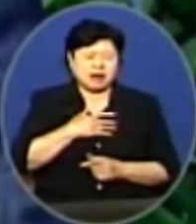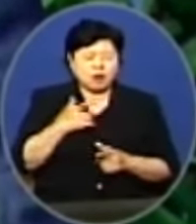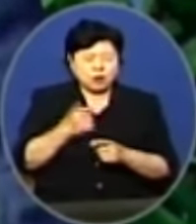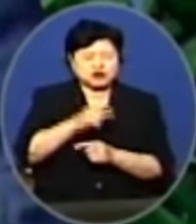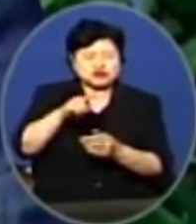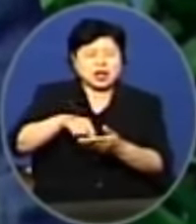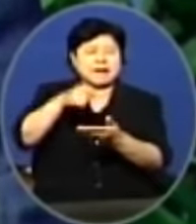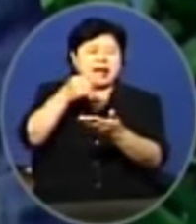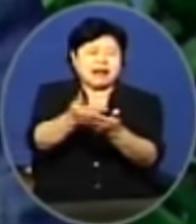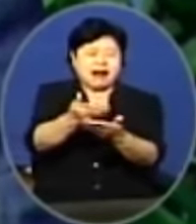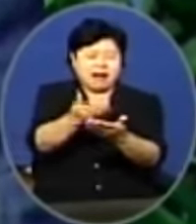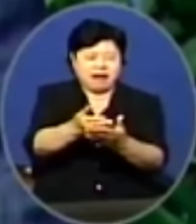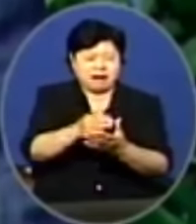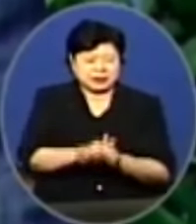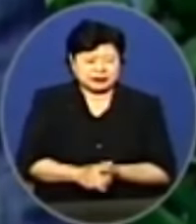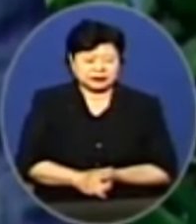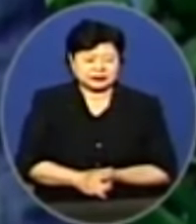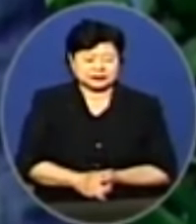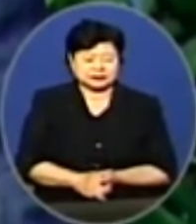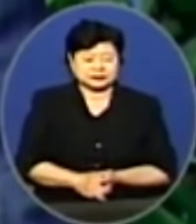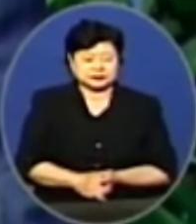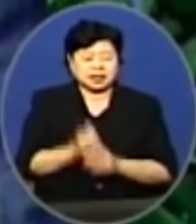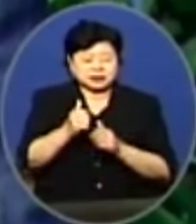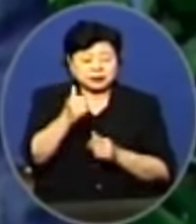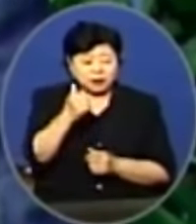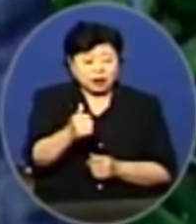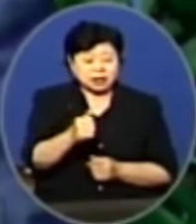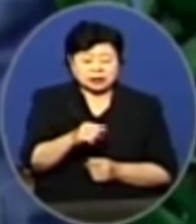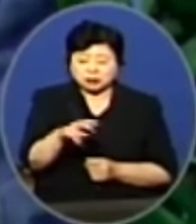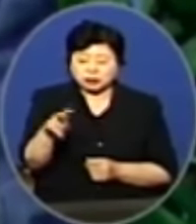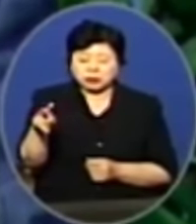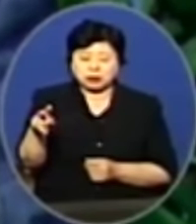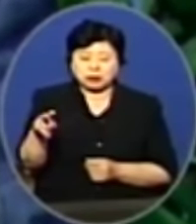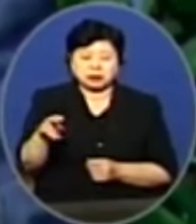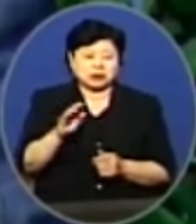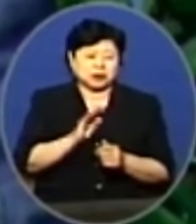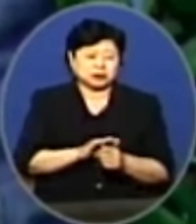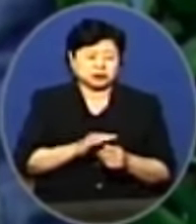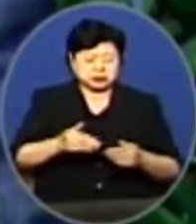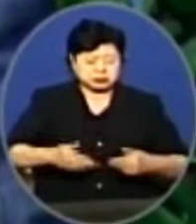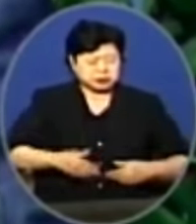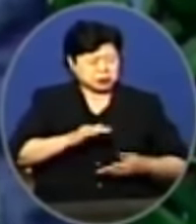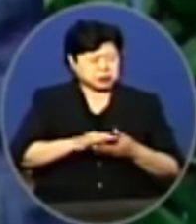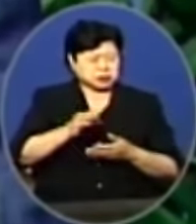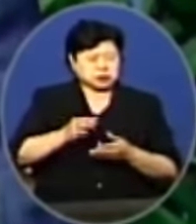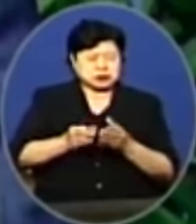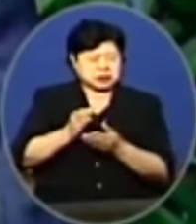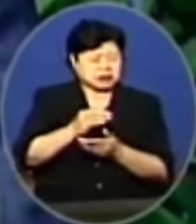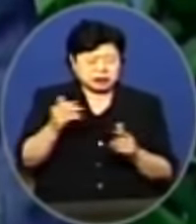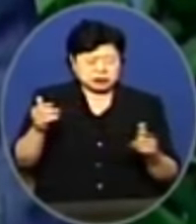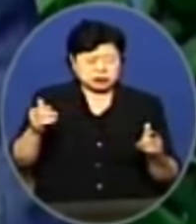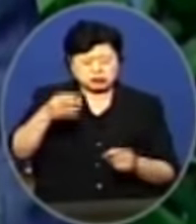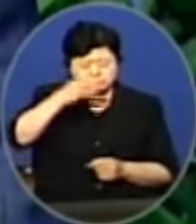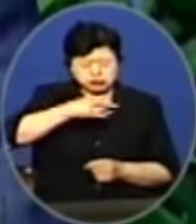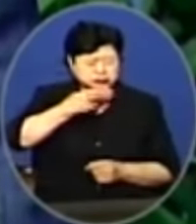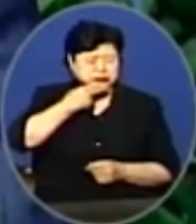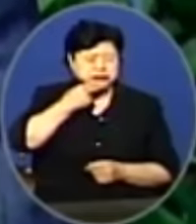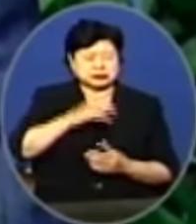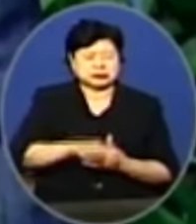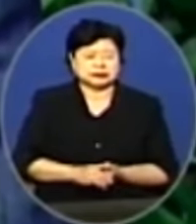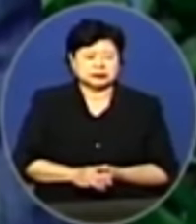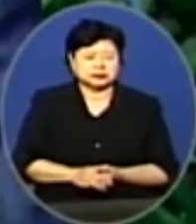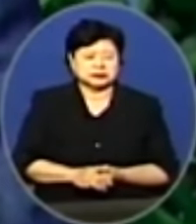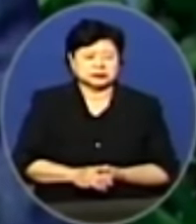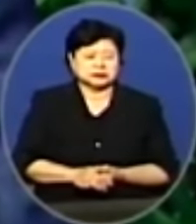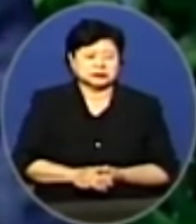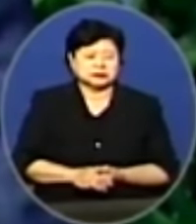원한을 갚아주시옵소서. 재판관이 말하기를, 저걸 도와줘봤자 내게 돈도 생기지 않고 이익이 생기지 않는데